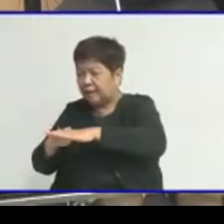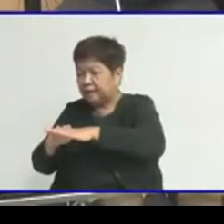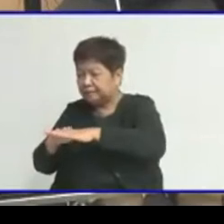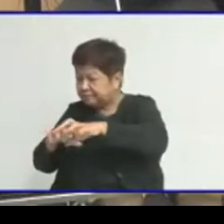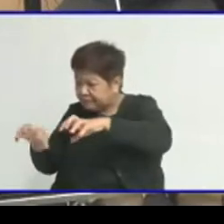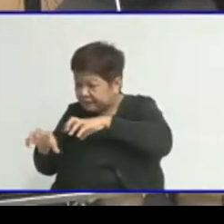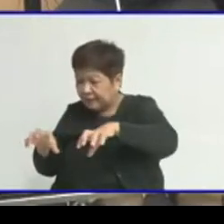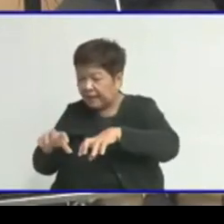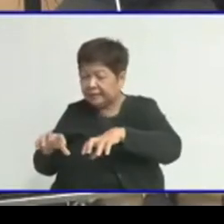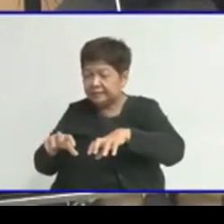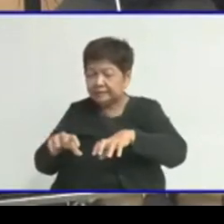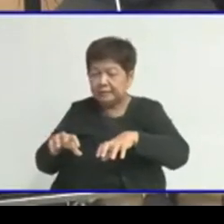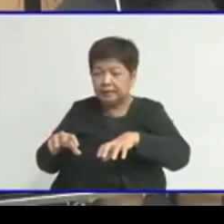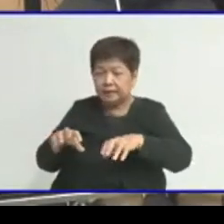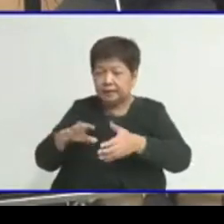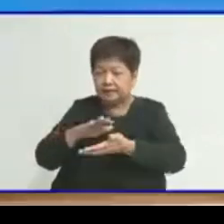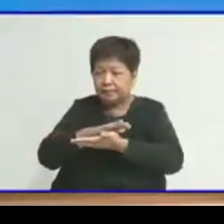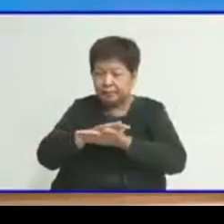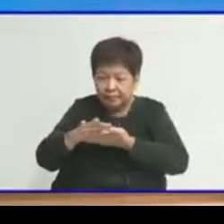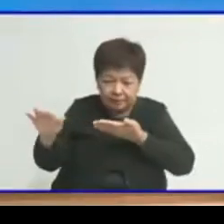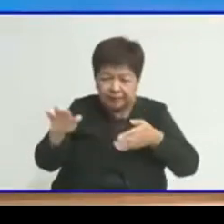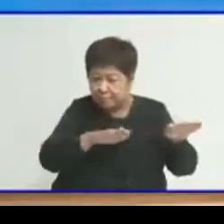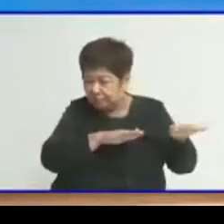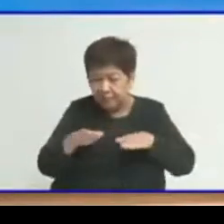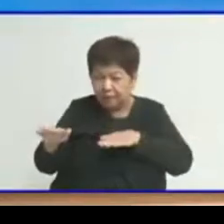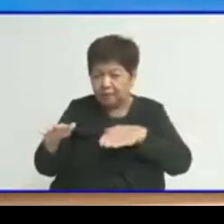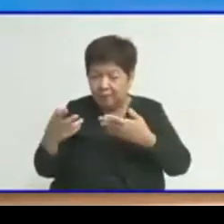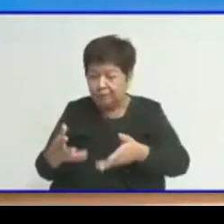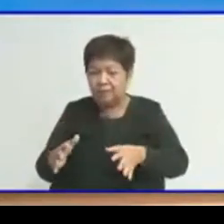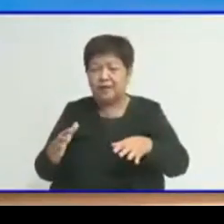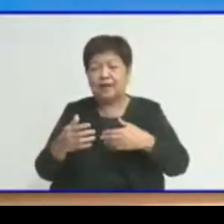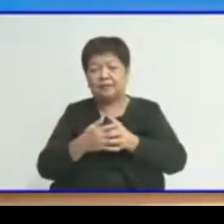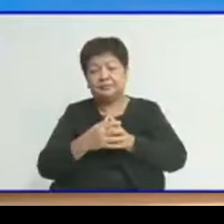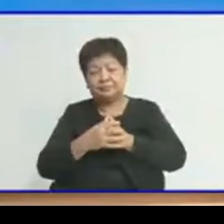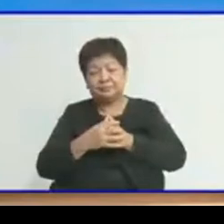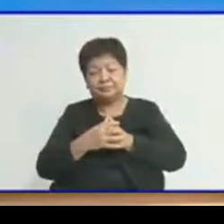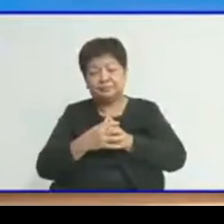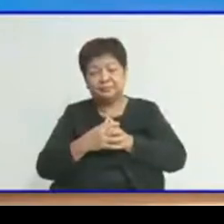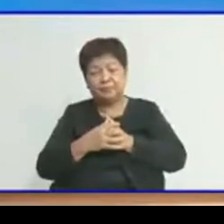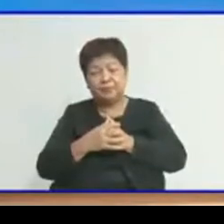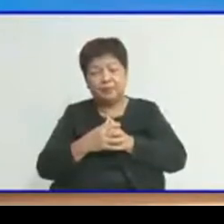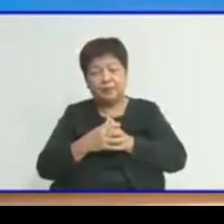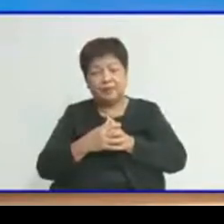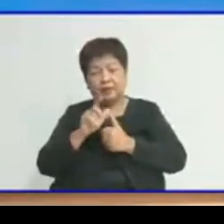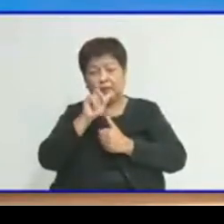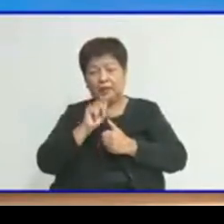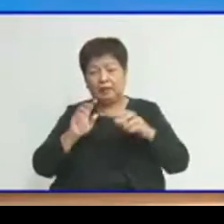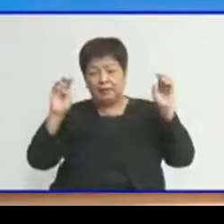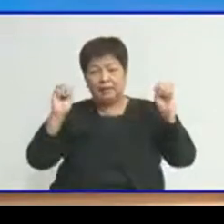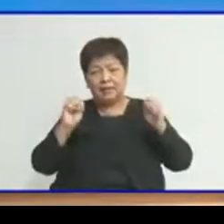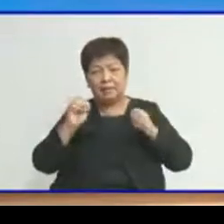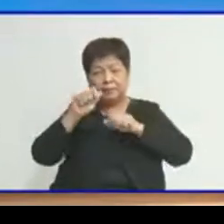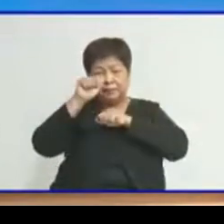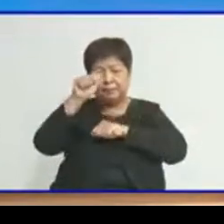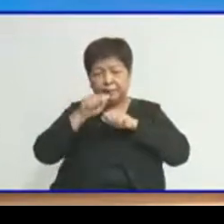ชุมออกมาเป็นแบบที่ประชุมออกเป็นประกาศคณะกรรมการประกาศว่าจะถึงจะมีผลครับใช้เหมือนกับต